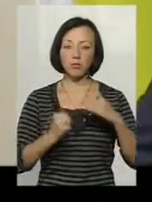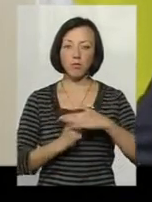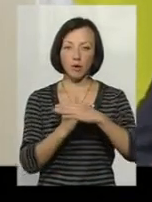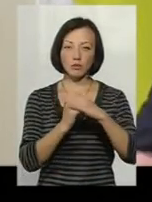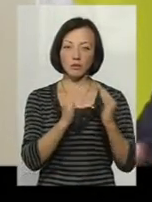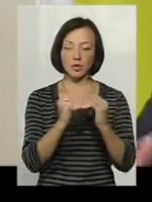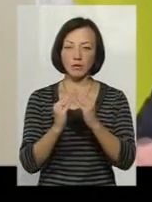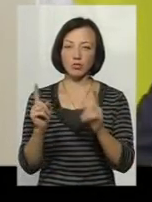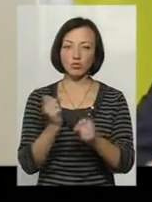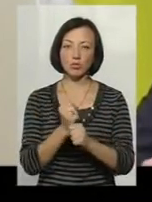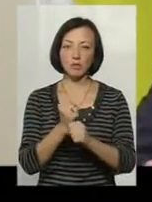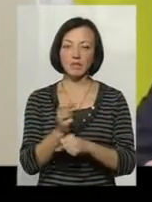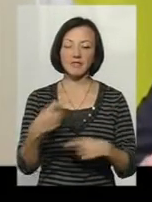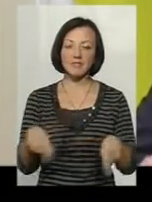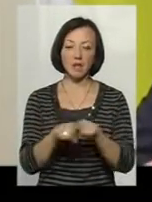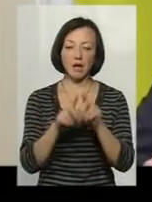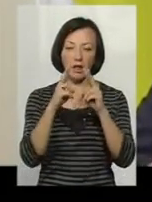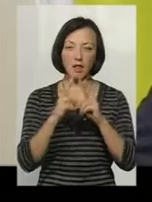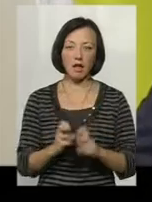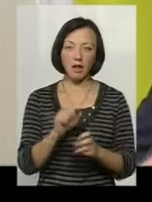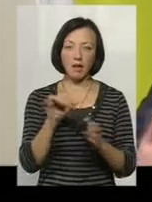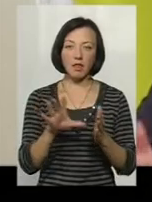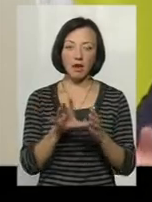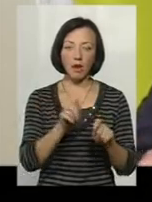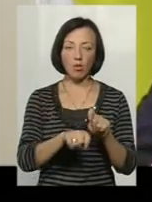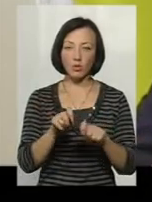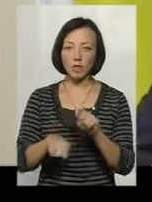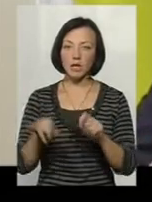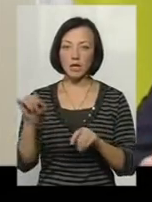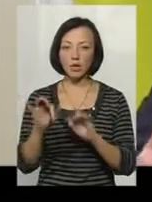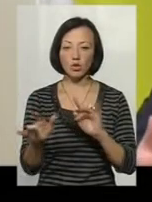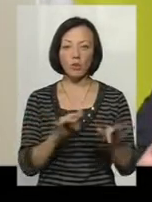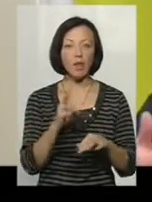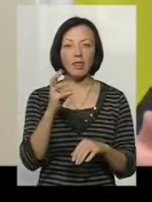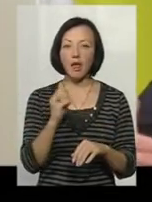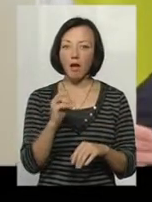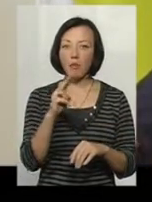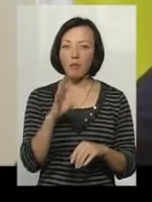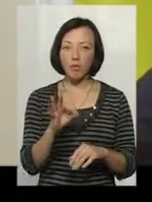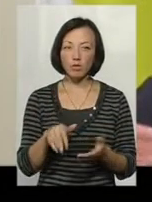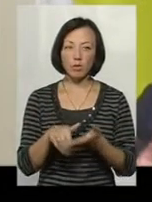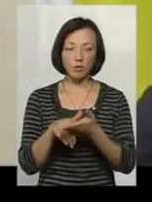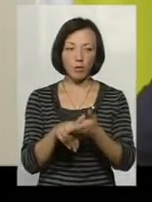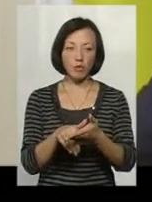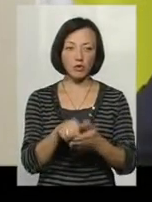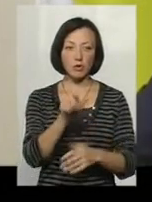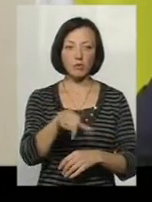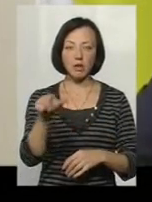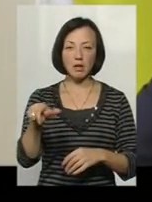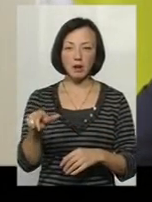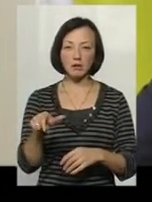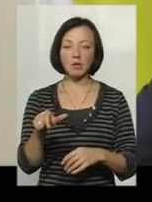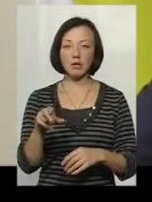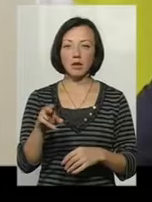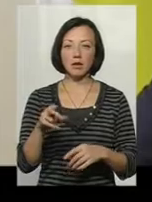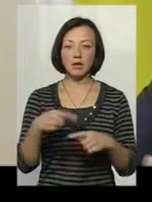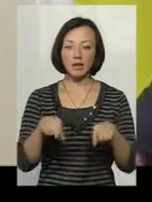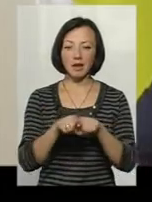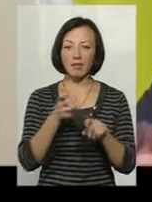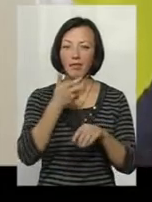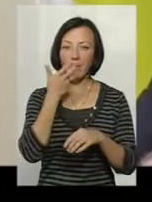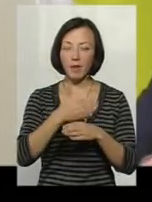щоб зробити все-таки аналіз, енергоаудит і рухатись не по тільки допомозі громадянам по теплим кредитам,